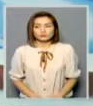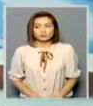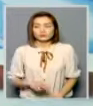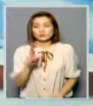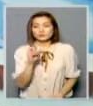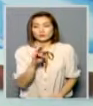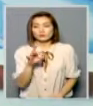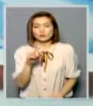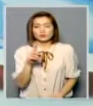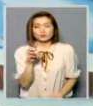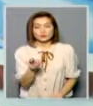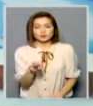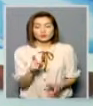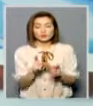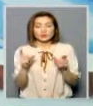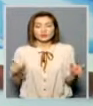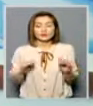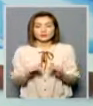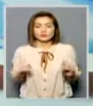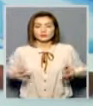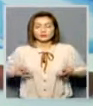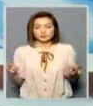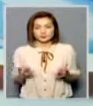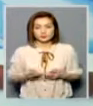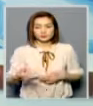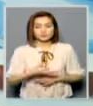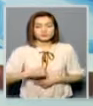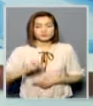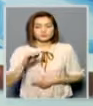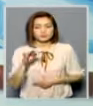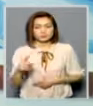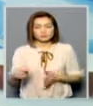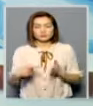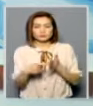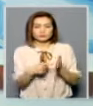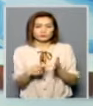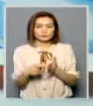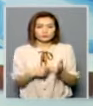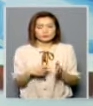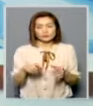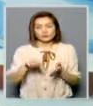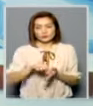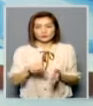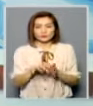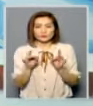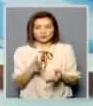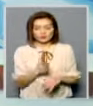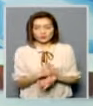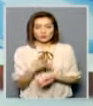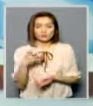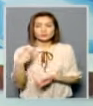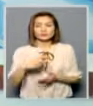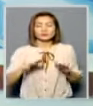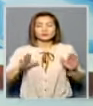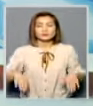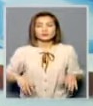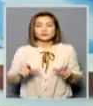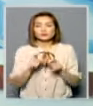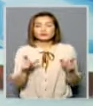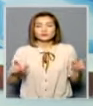Кеңөзек ауылдық округіне мектеп пен балабақша керек. Округ әкімінің есебін тыңдауға келгендер осылай деді. Мұнда 420 орындық